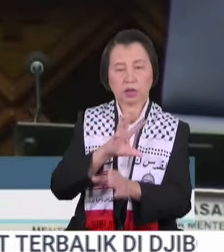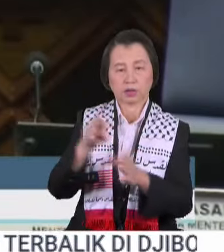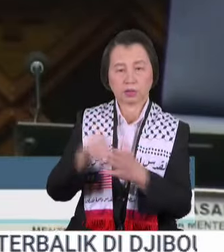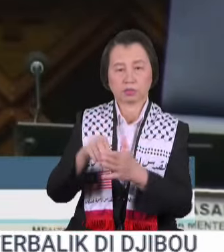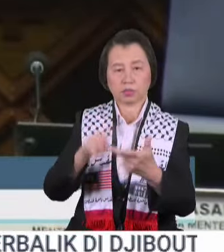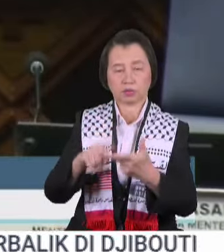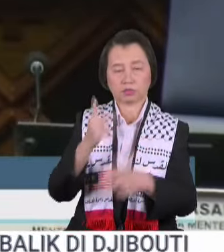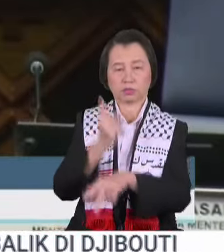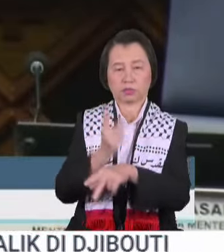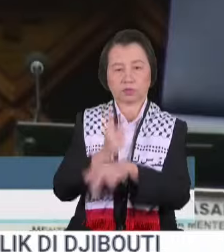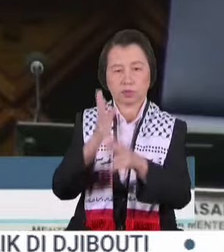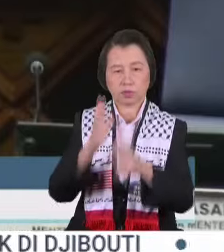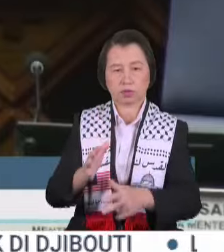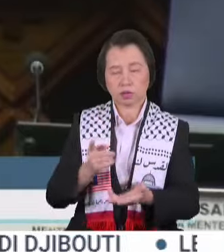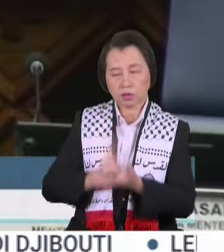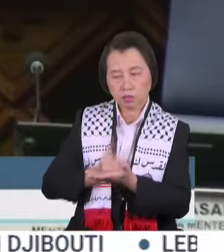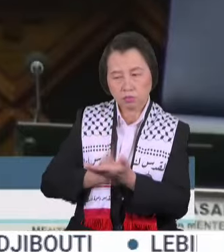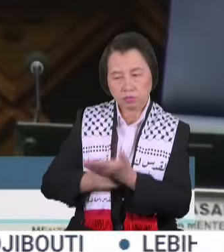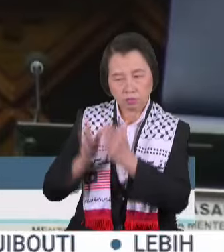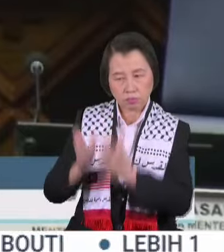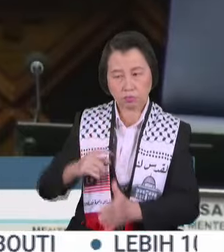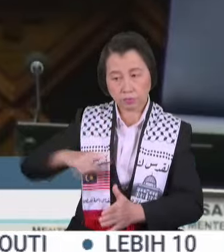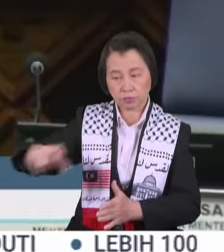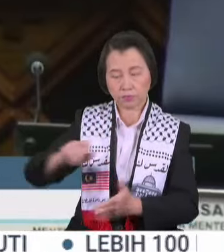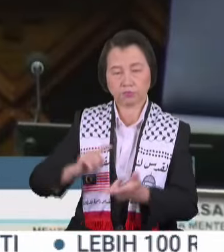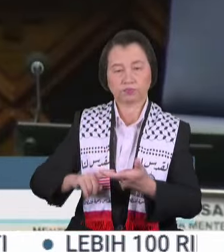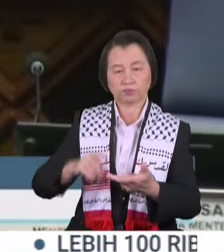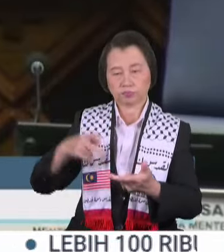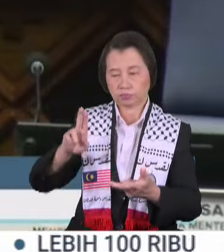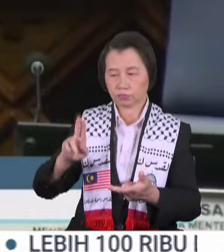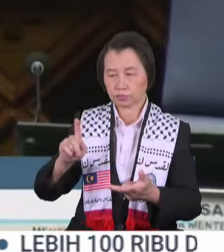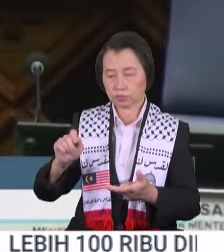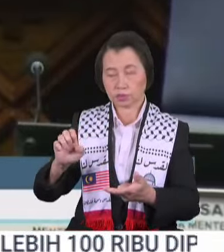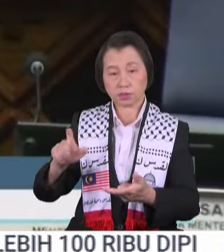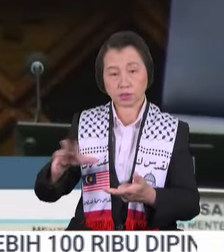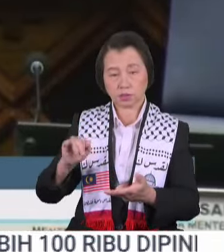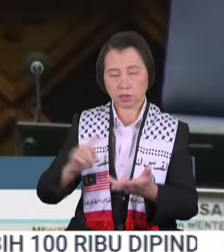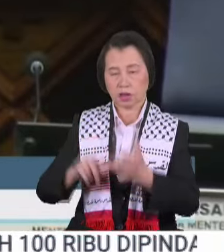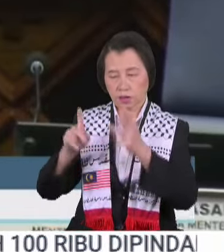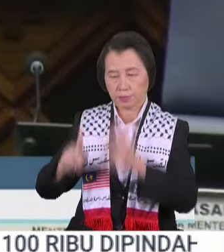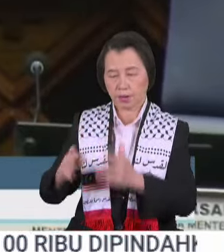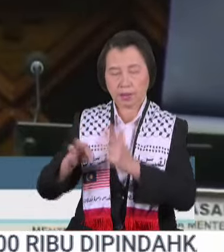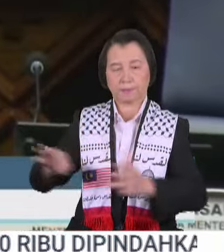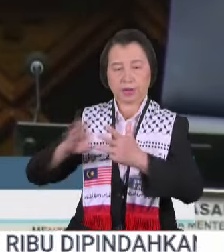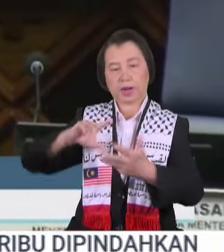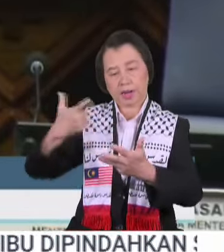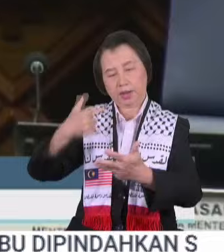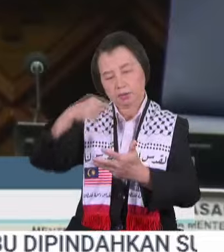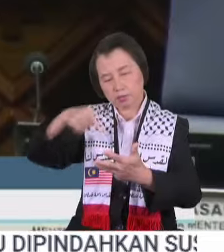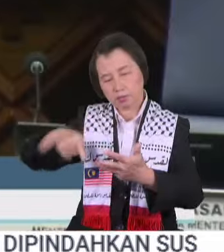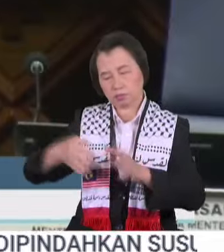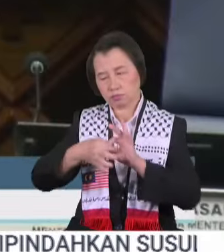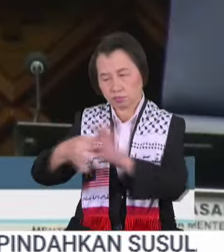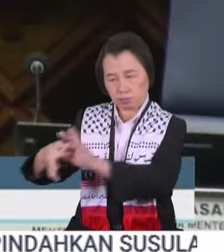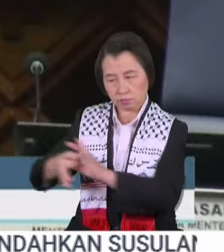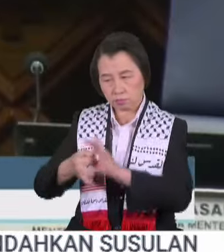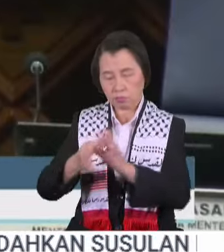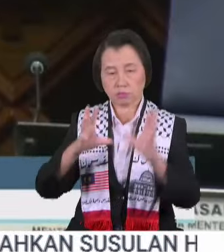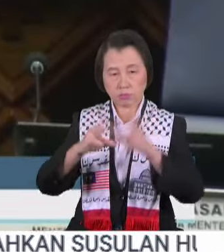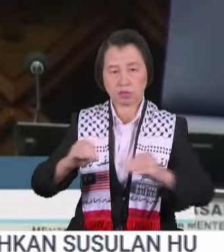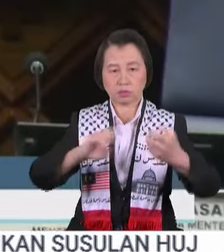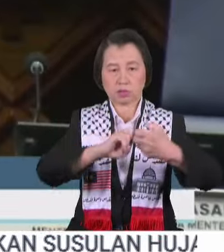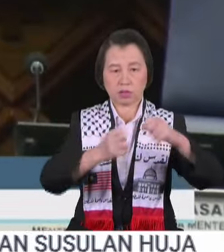termasuklah kontraktor, juru perunding, pihak utiliti dan pihak-pihak berkepentingan yang lain untuk menyelesaikan isu